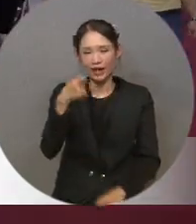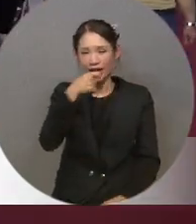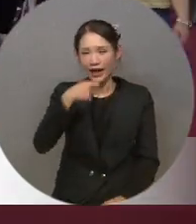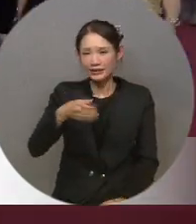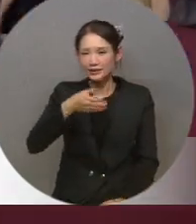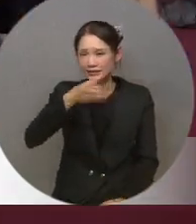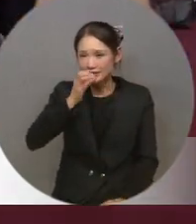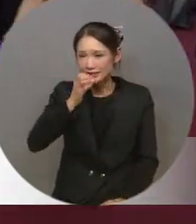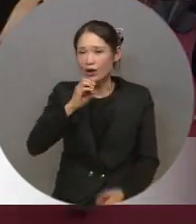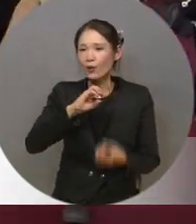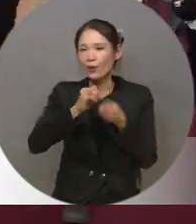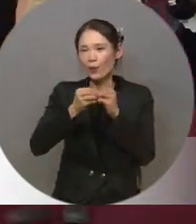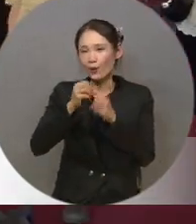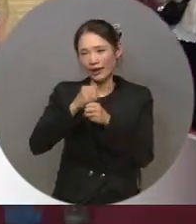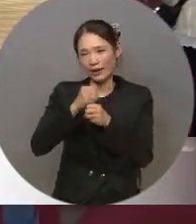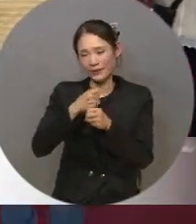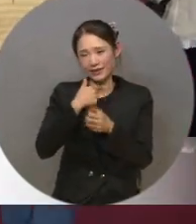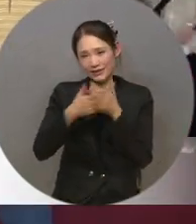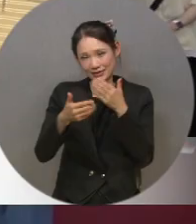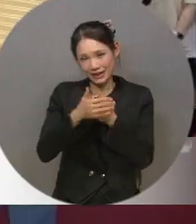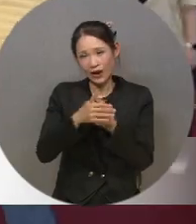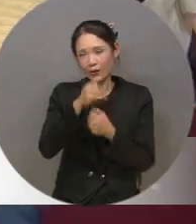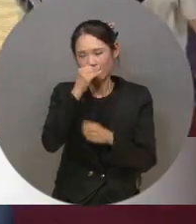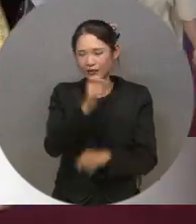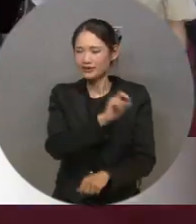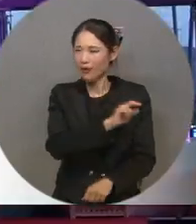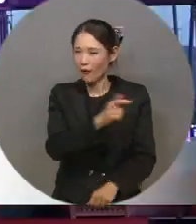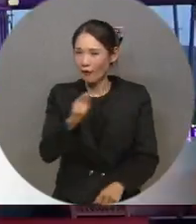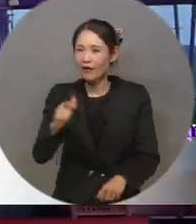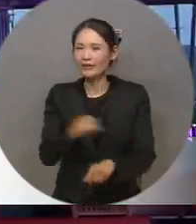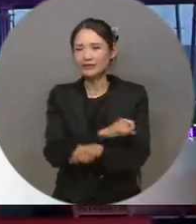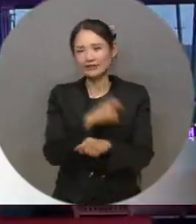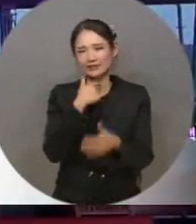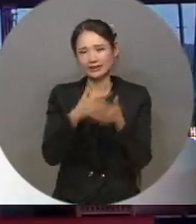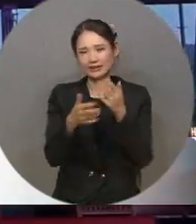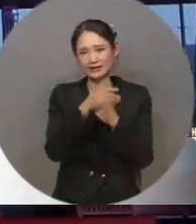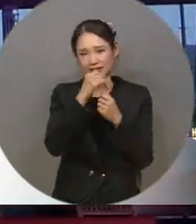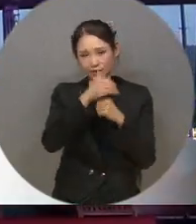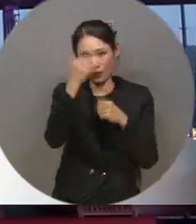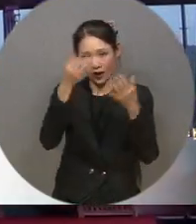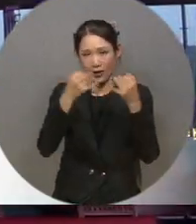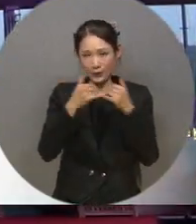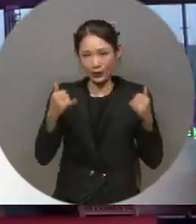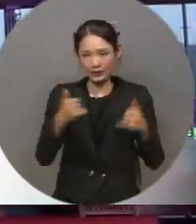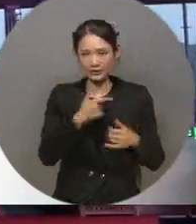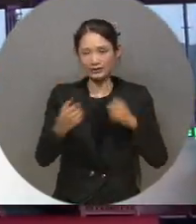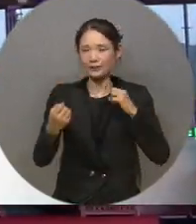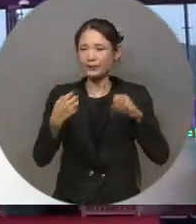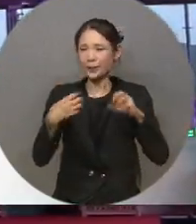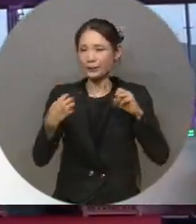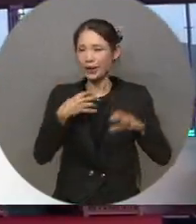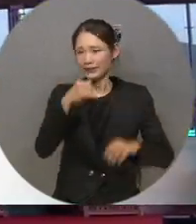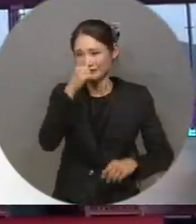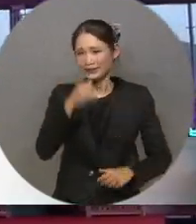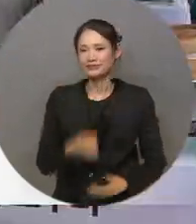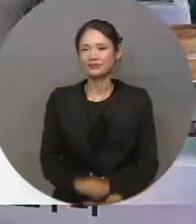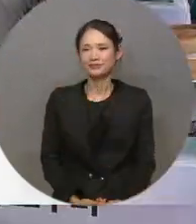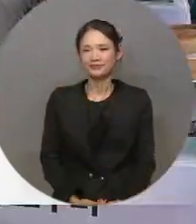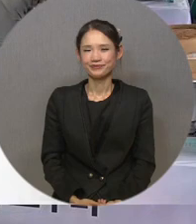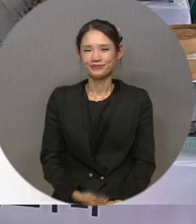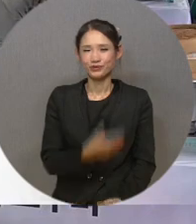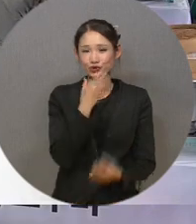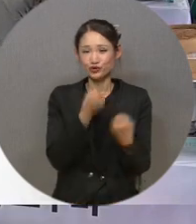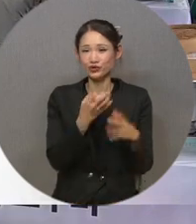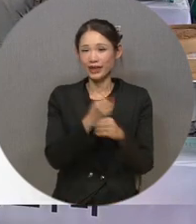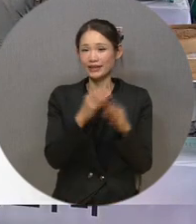연꽃 공예 체험 등 연꽃의 특색을 살린 다양한 체험은 관람객들에게 큰 호응을 얻고 있습니다. 축제